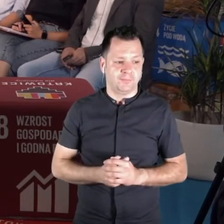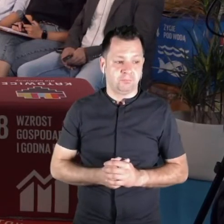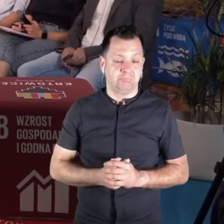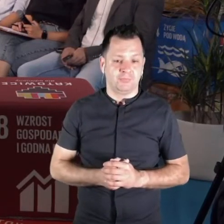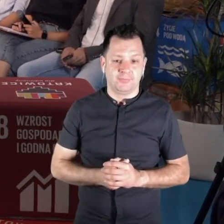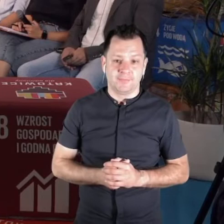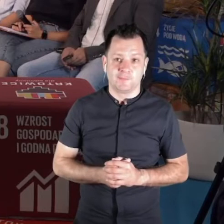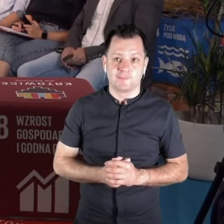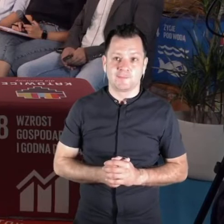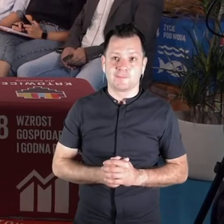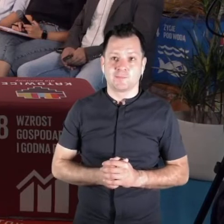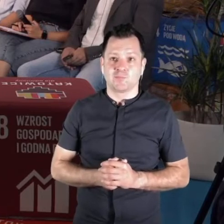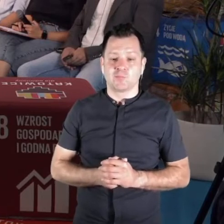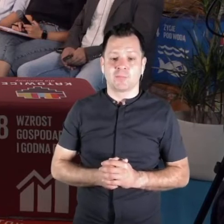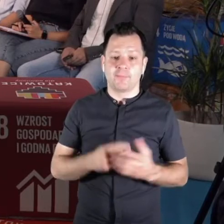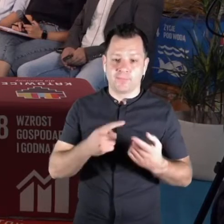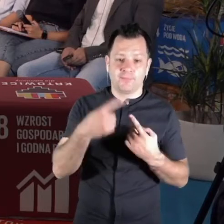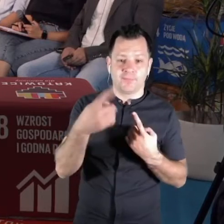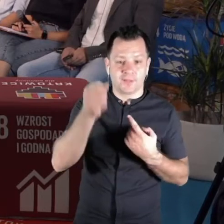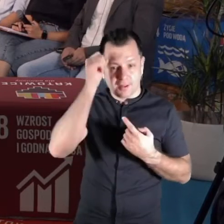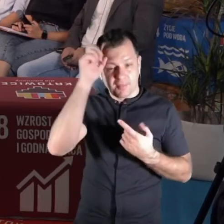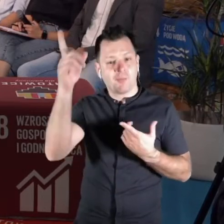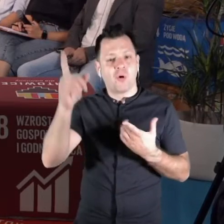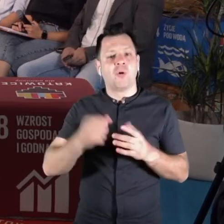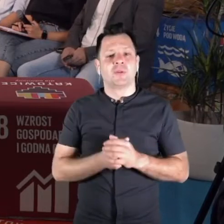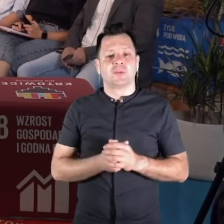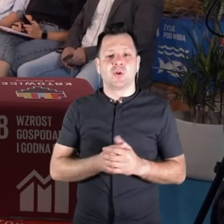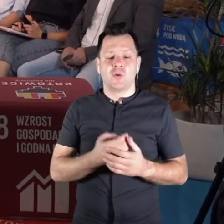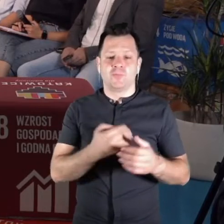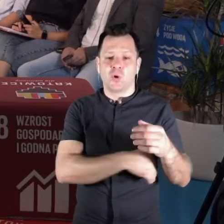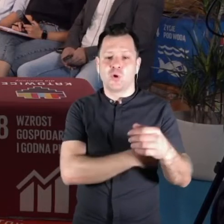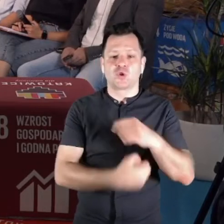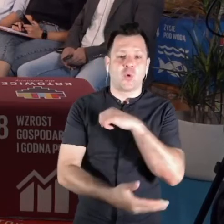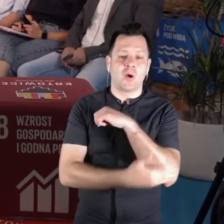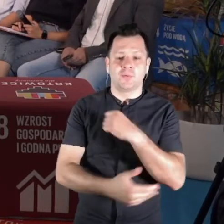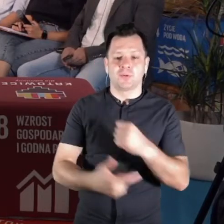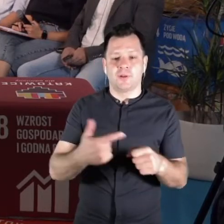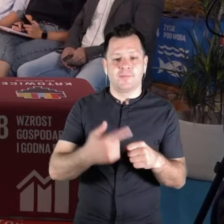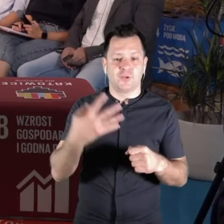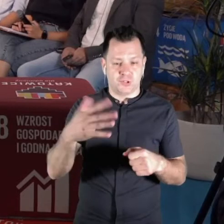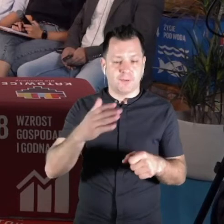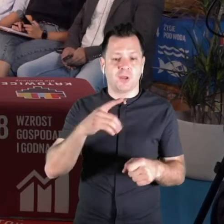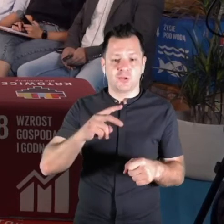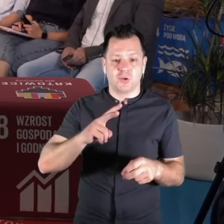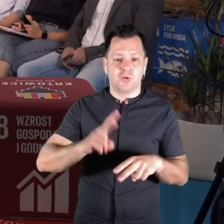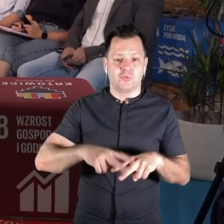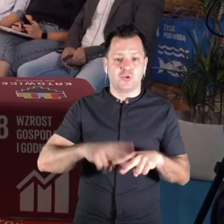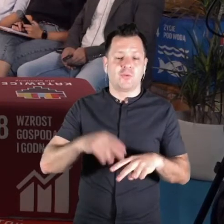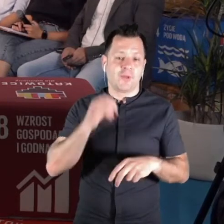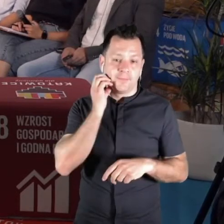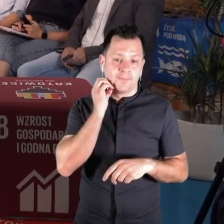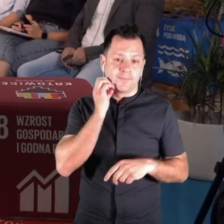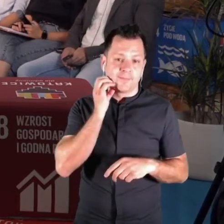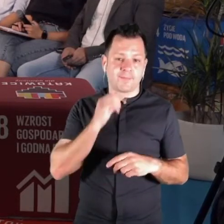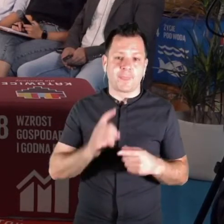Kolejny pomysł zgłoszony tak naprawdę przez szkołę podstawową nr 25 w Rzeszowie. Jest to pomysł